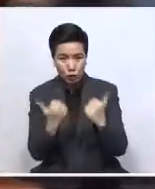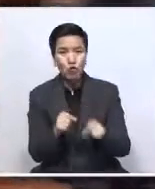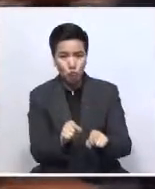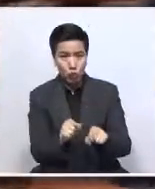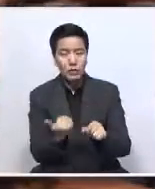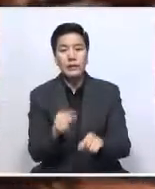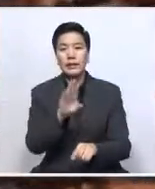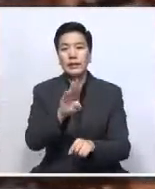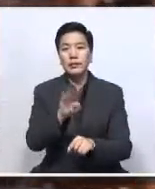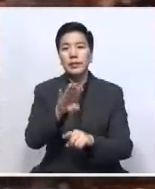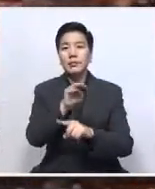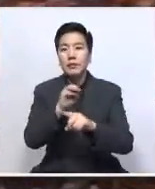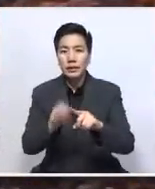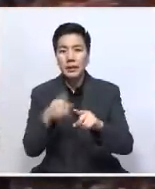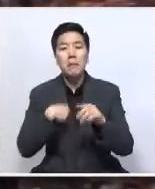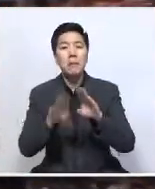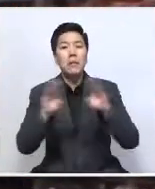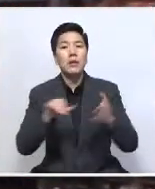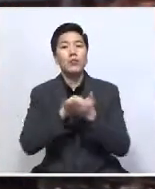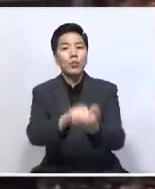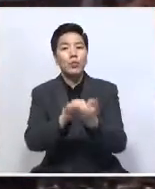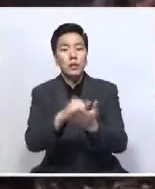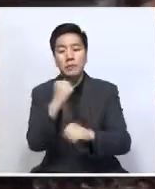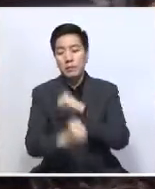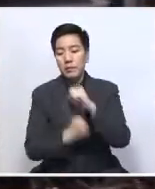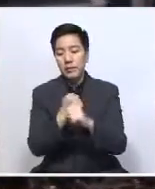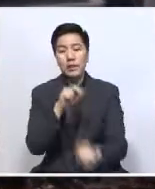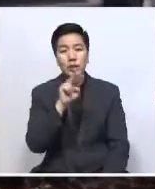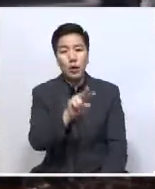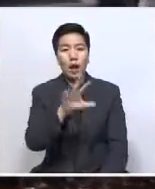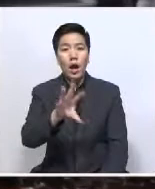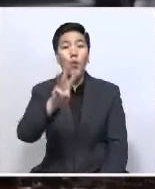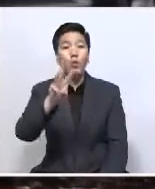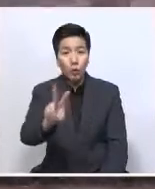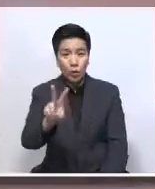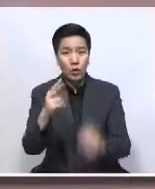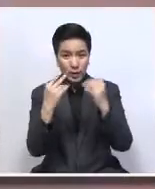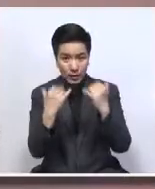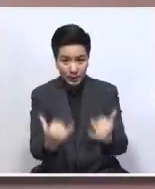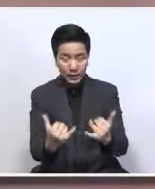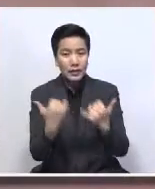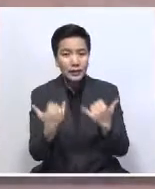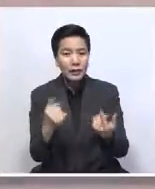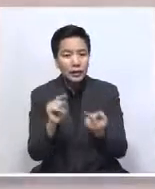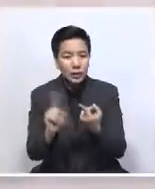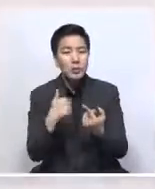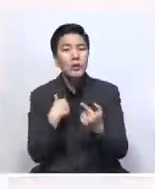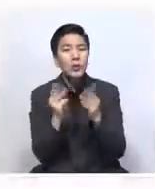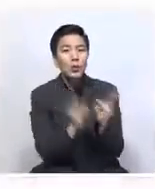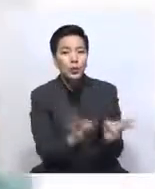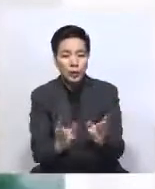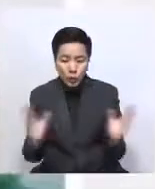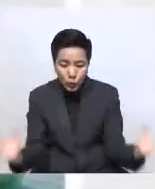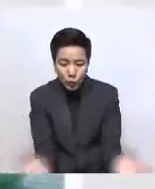ร้อยละ44นะคะซึ่งกำหนดเปิดให้บริการปลายปี2562นี้ค่ะนอกจากนี้ค่ะยังมีแนวทางการ